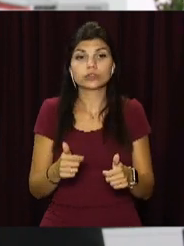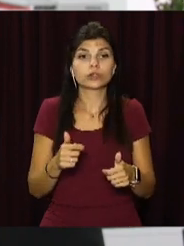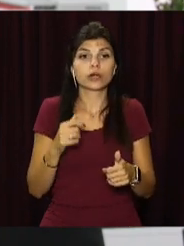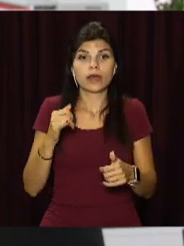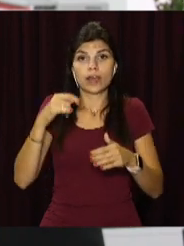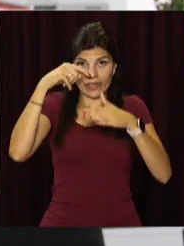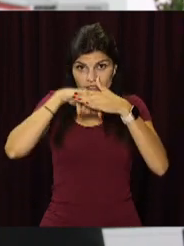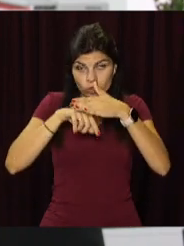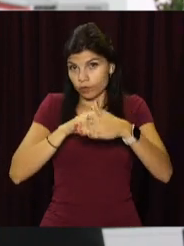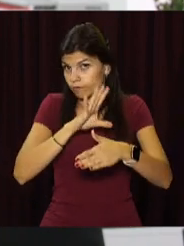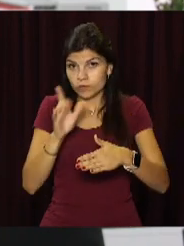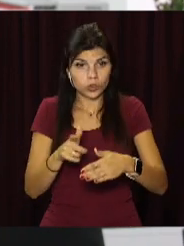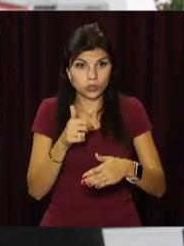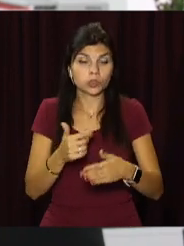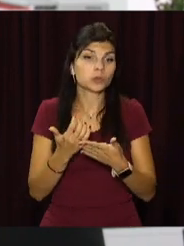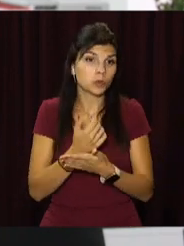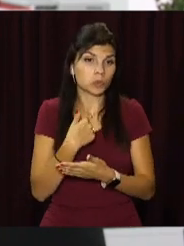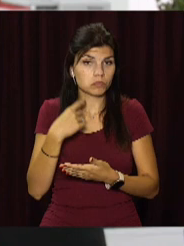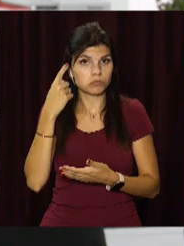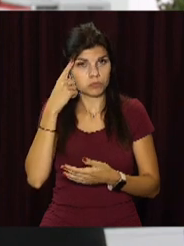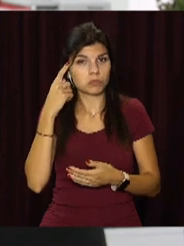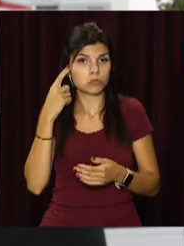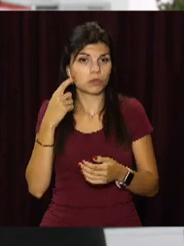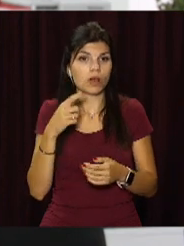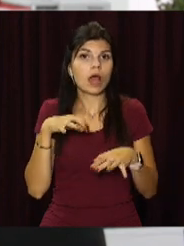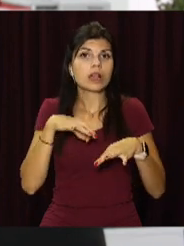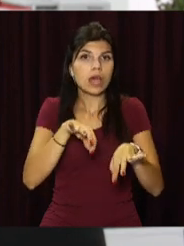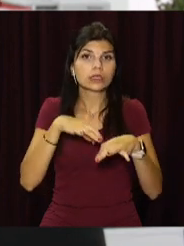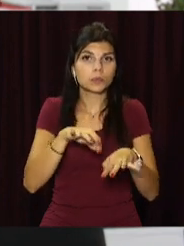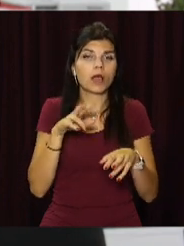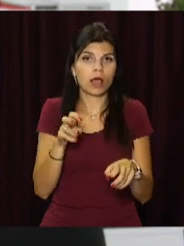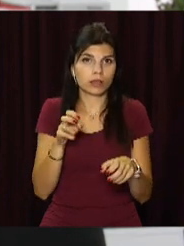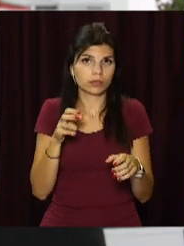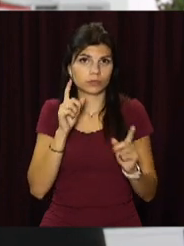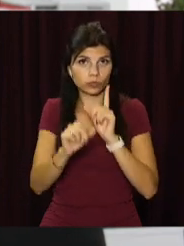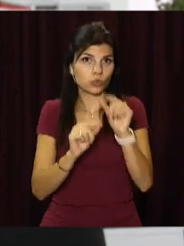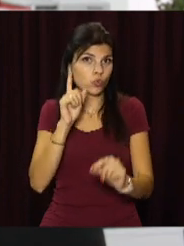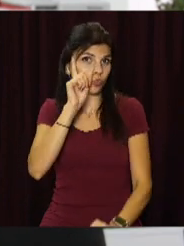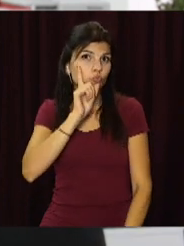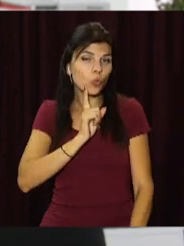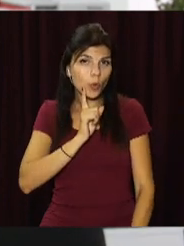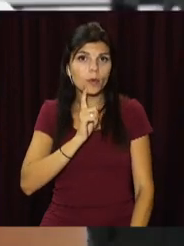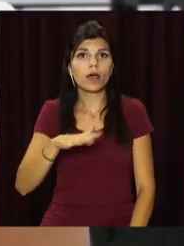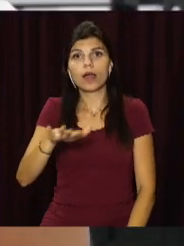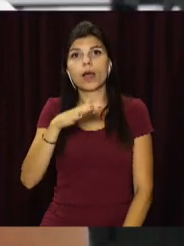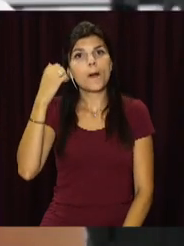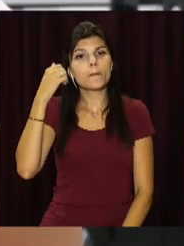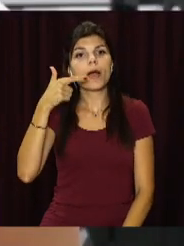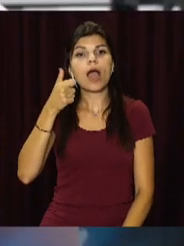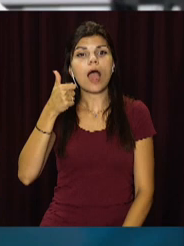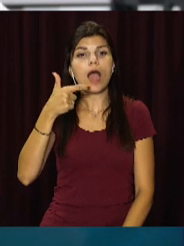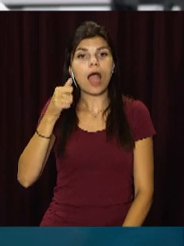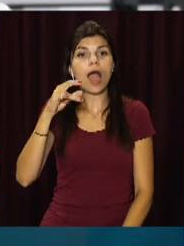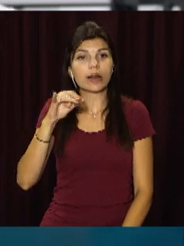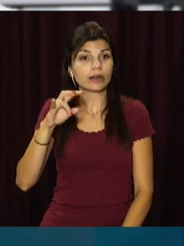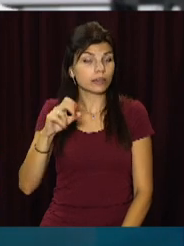внизу цього приміщення, тобто нормальна транспортна розв'язка, проспект Гагаріна. Послуги у сфері